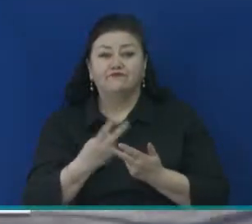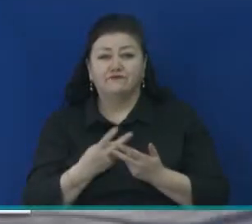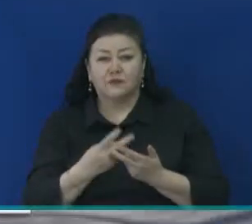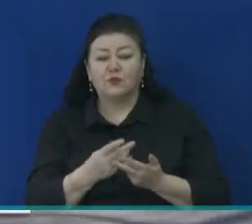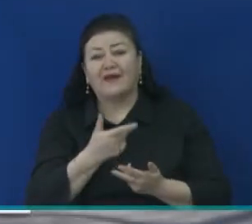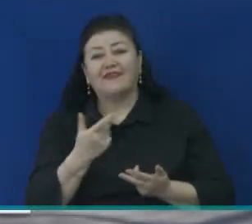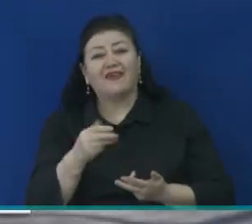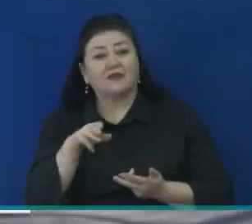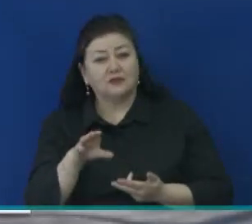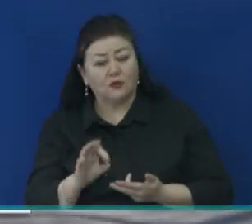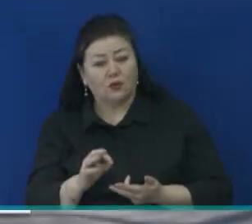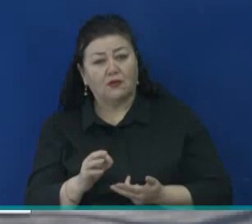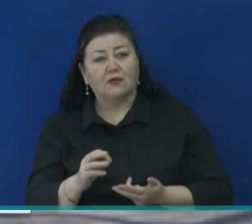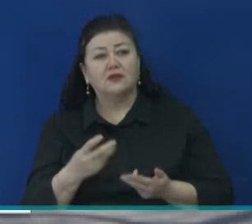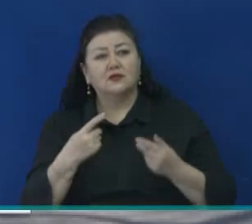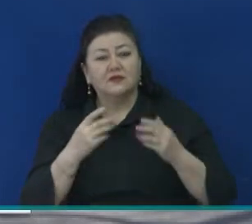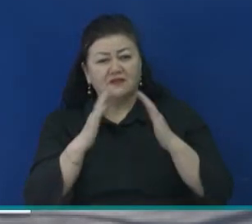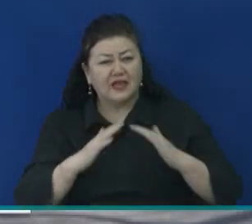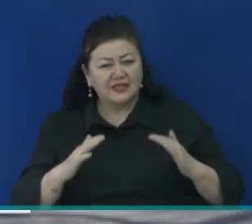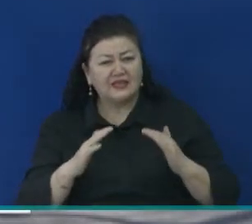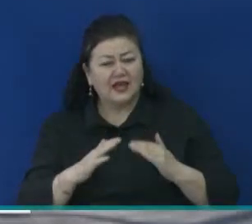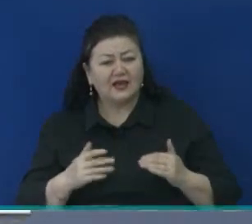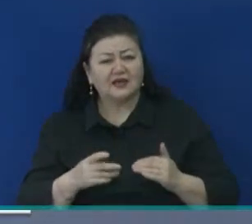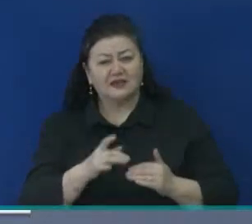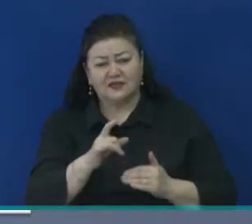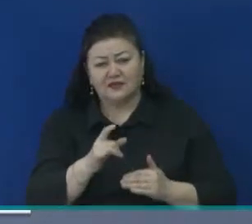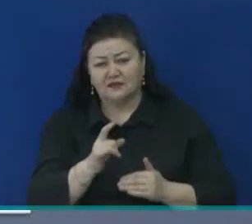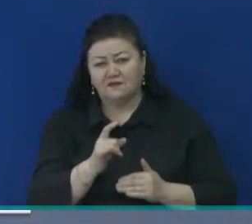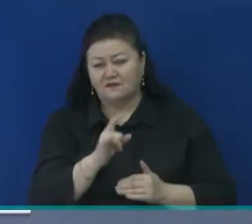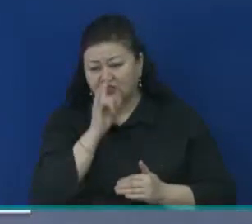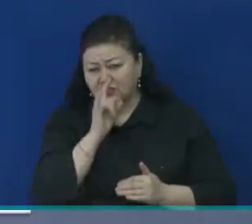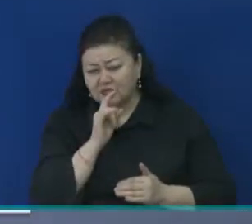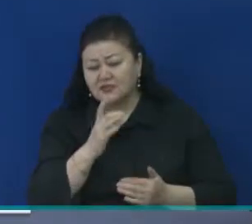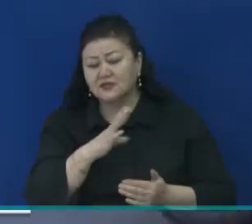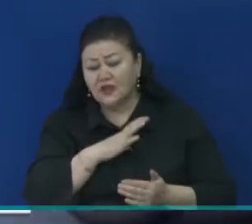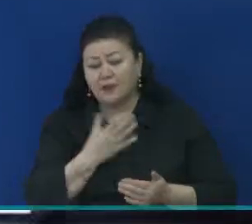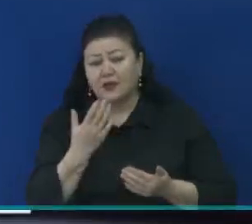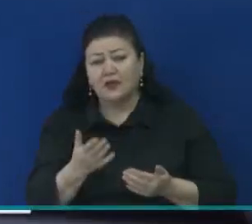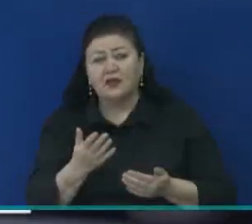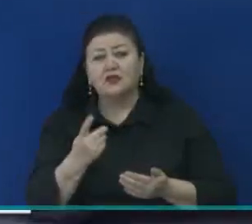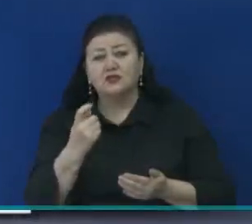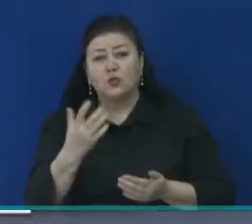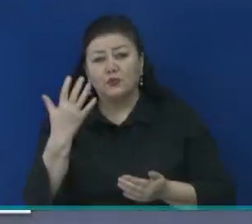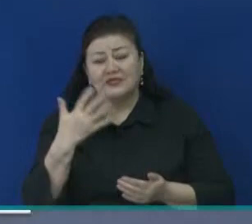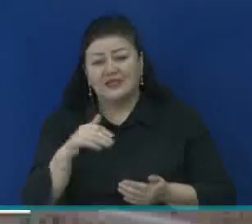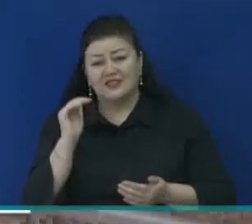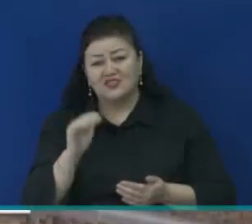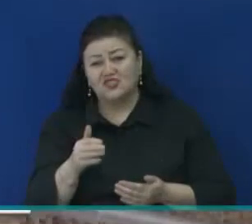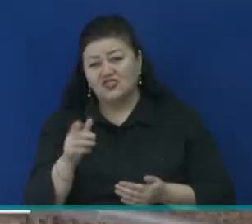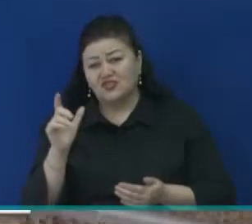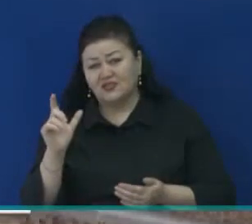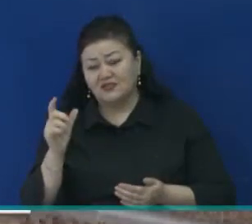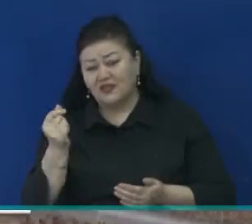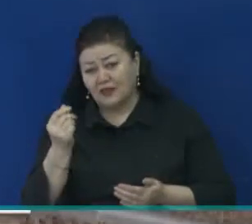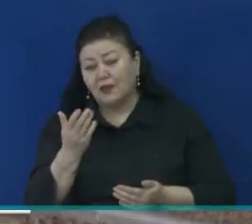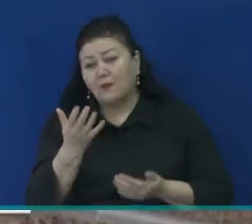концлагерлердің, геттолардың және басқа да мәжбүрлі ұстау орындарының бұрынғы кәмелетке толмаған тұтқындары да 150 мың теңгеден бір жолғы төлем